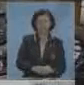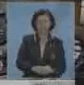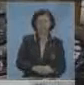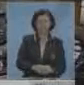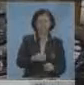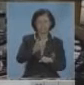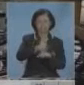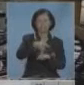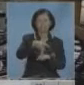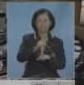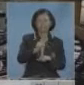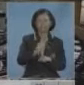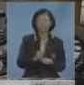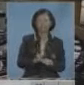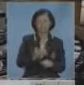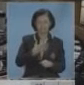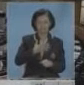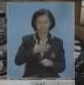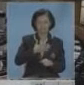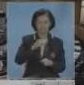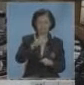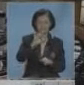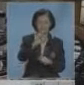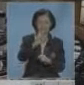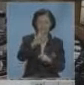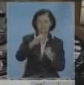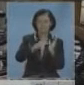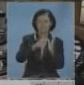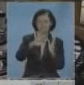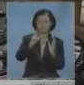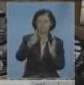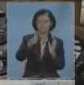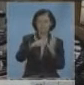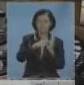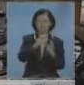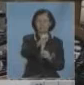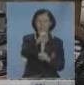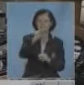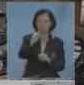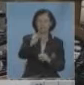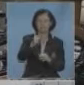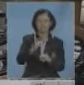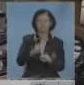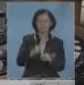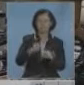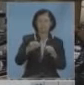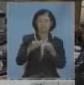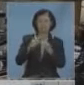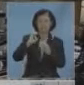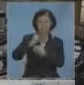ประธานที่เคารพกับผมนายวัชระเพชรทองสมาชิกสภาผู้แทนราษฎรแบบบัญชีรายชื่อพรรคประชาธิ